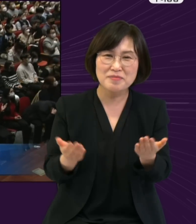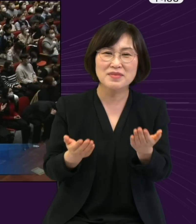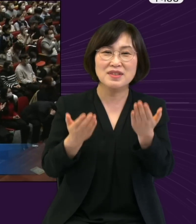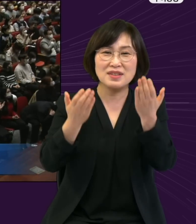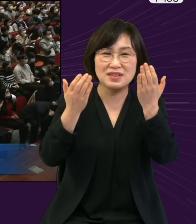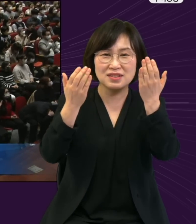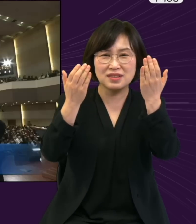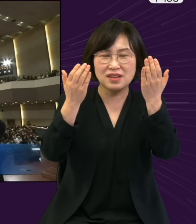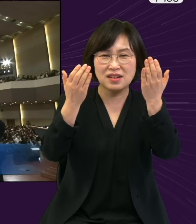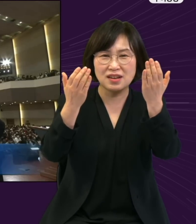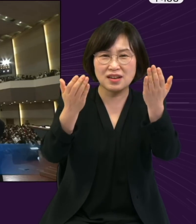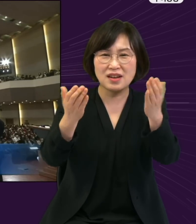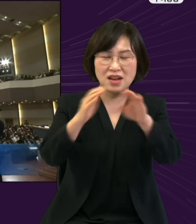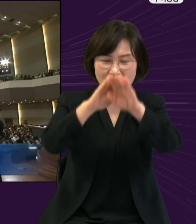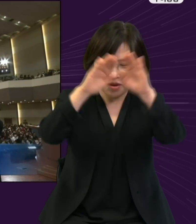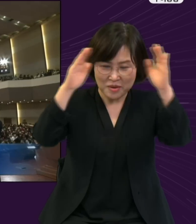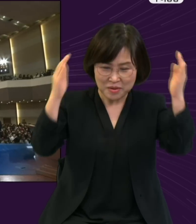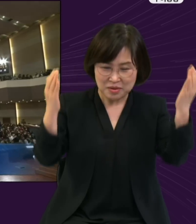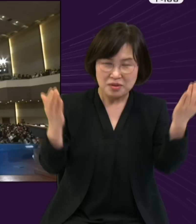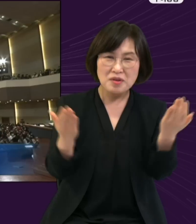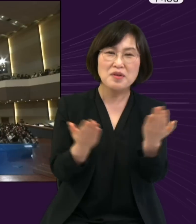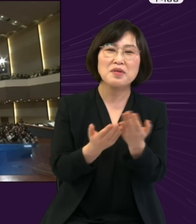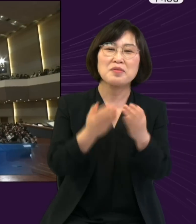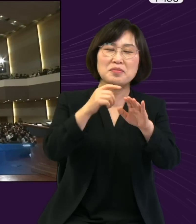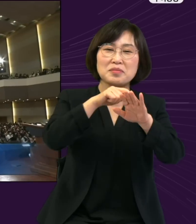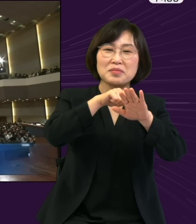사랑합니다. 온 마음